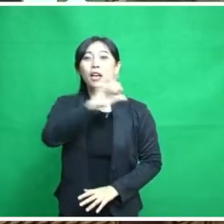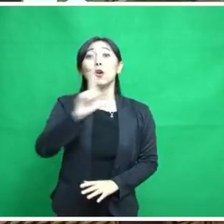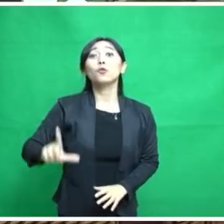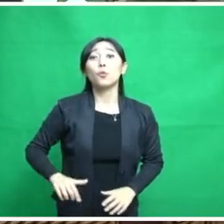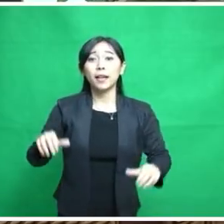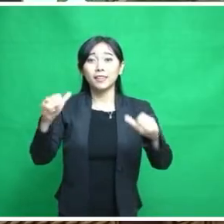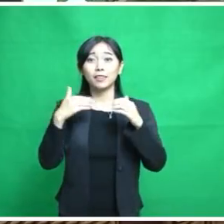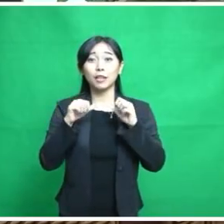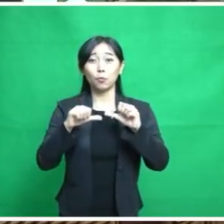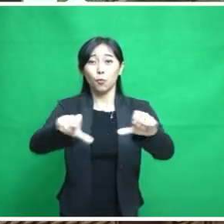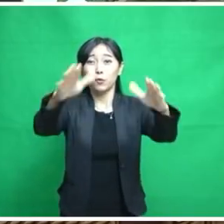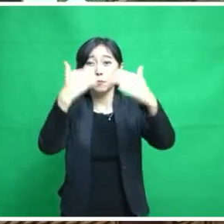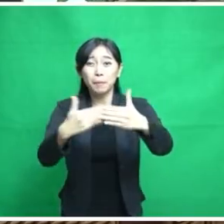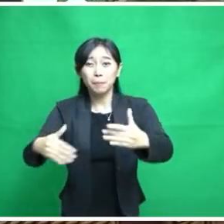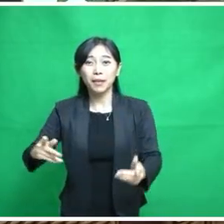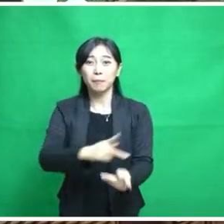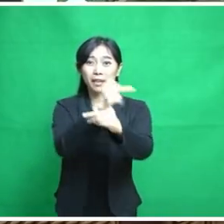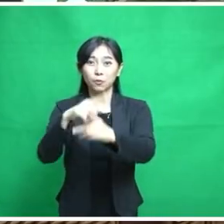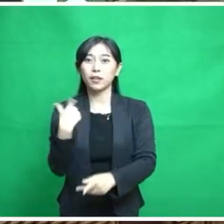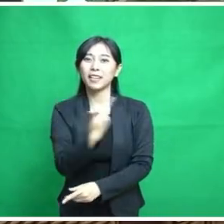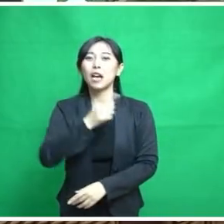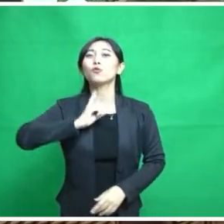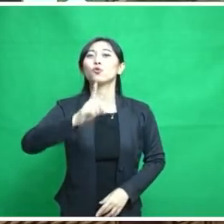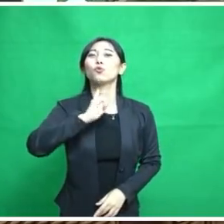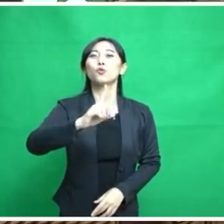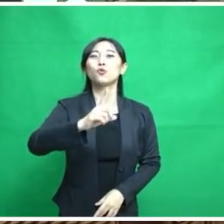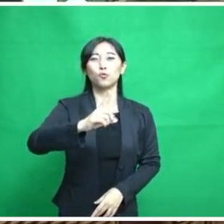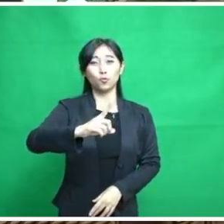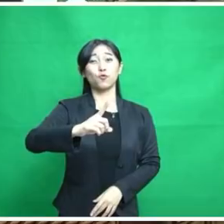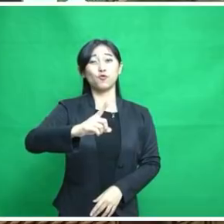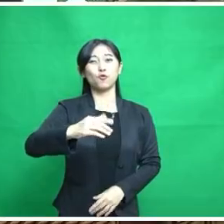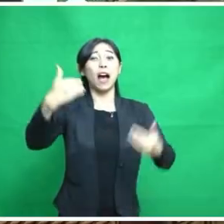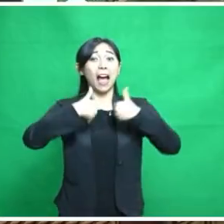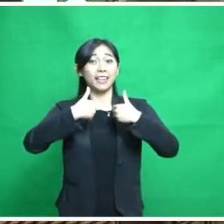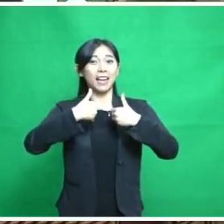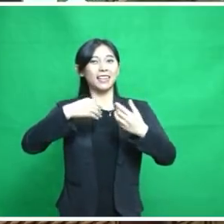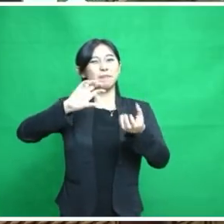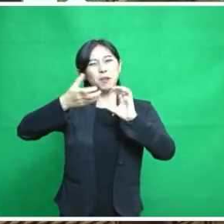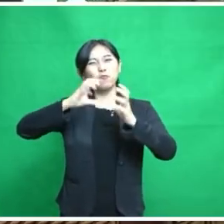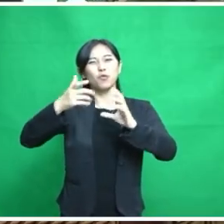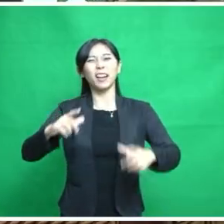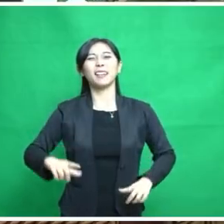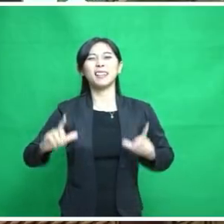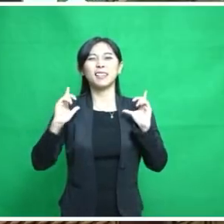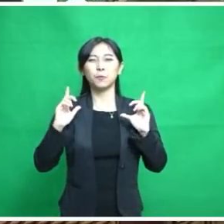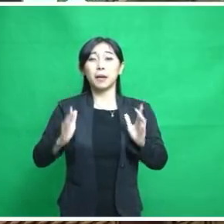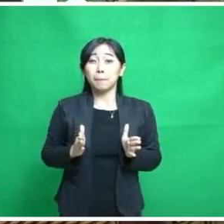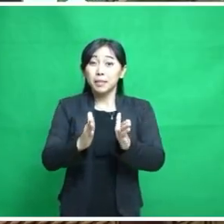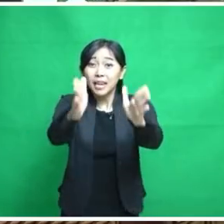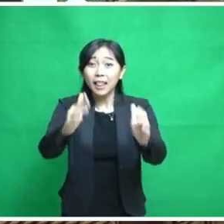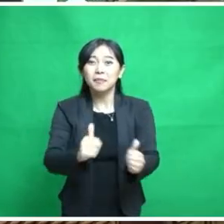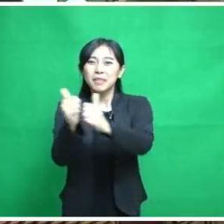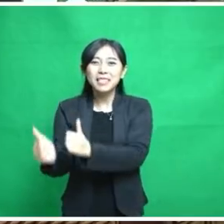masih membimbing dan melindungi kita. Ia benar-benar hadir di segala pergumulan hidup, bahkan ia berjalan bersama